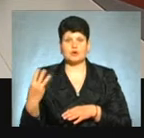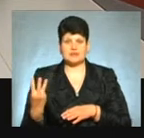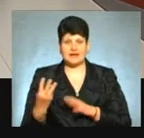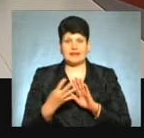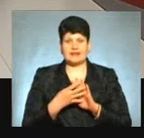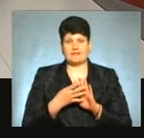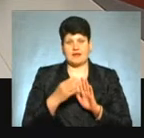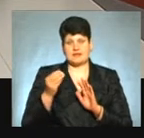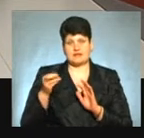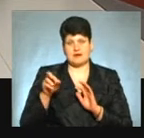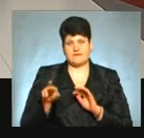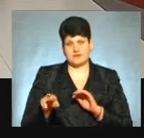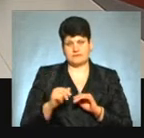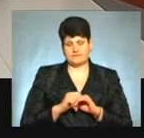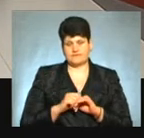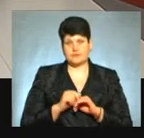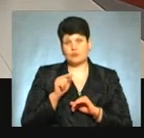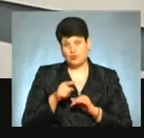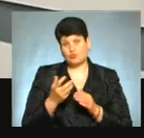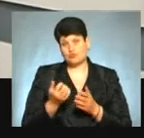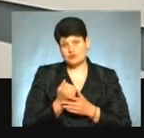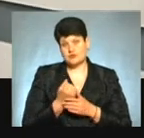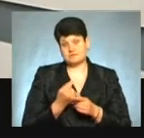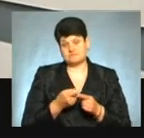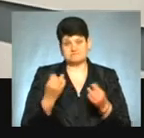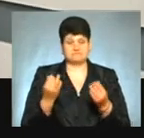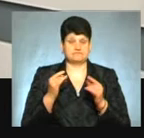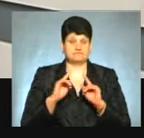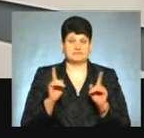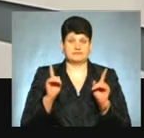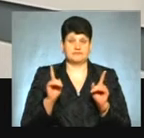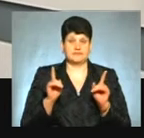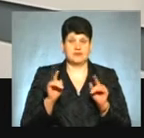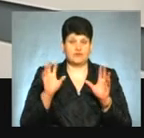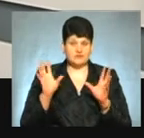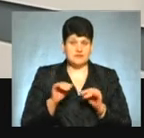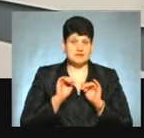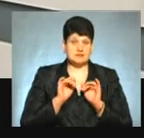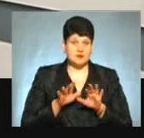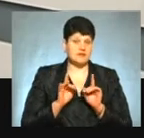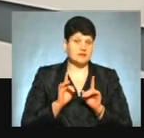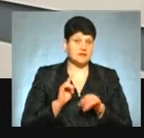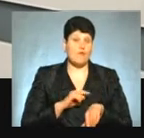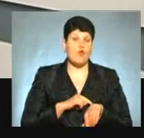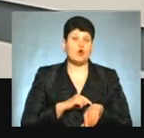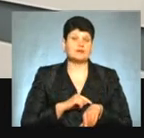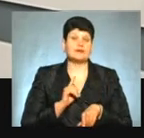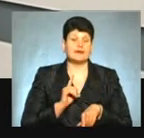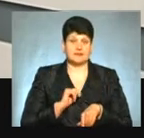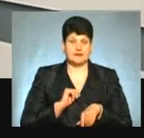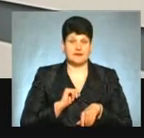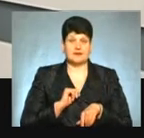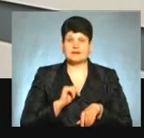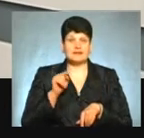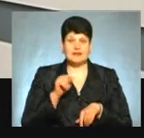00:43 вже 9 травня. Таким чином, вийшла цікава дихотомія. Тому вся справа в годинах, правильно? Вся справа в годинах. Власне, не в годинах,